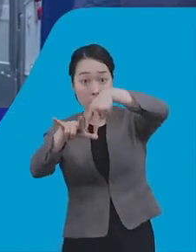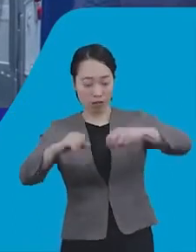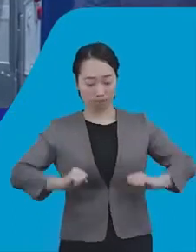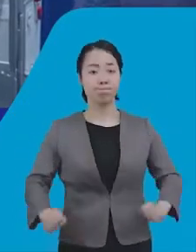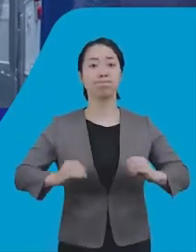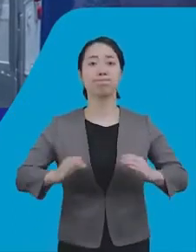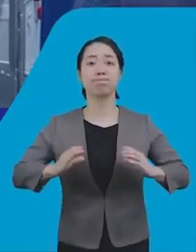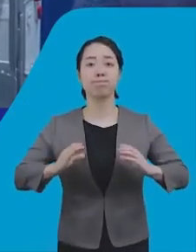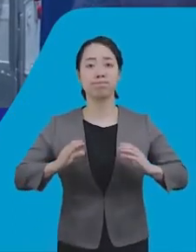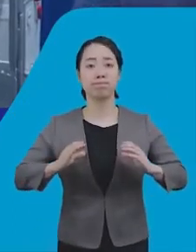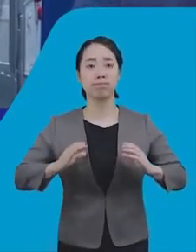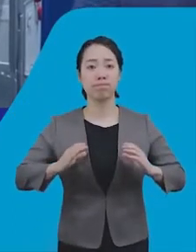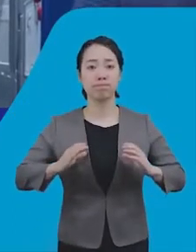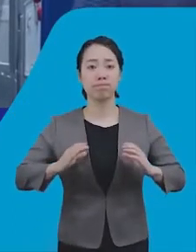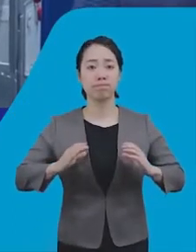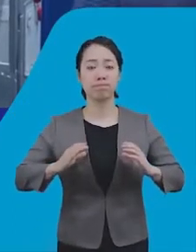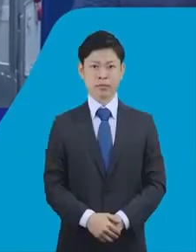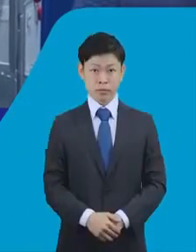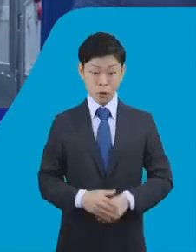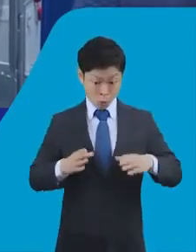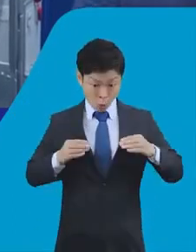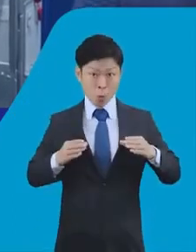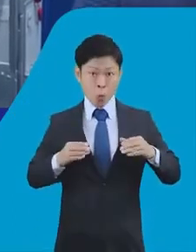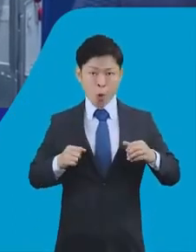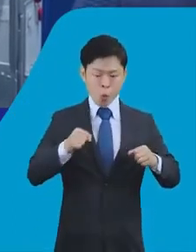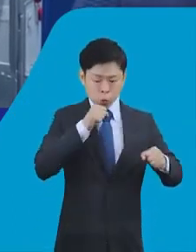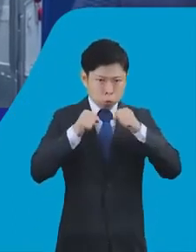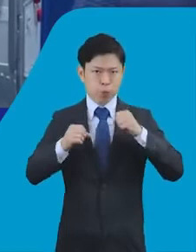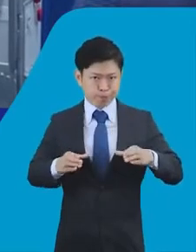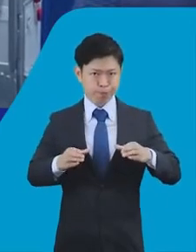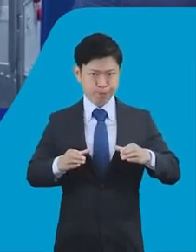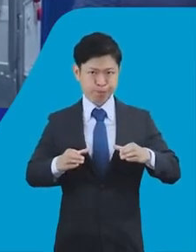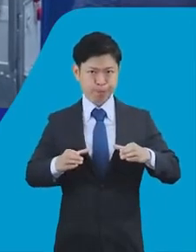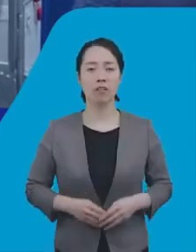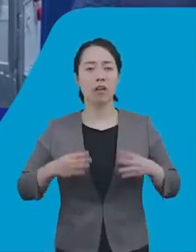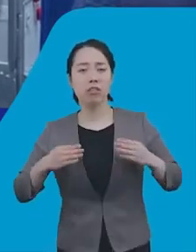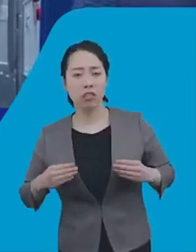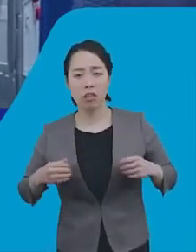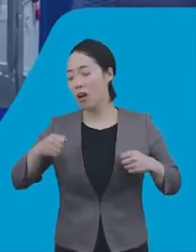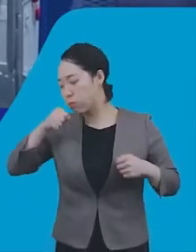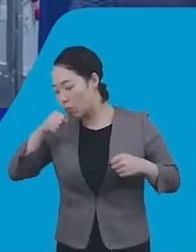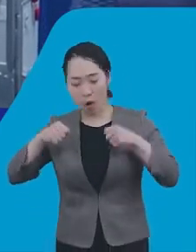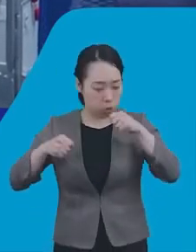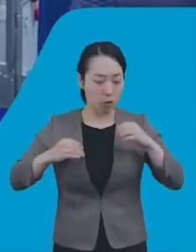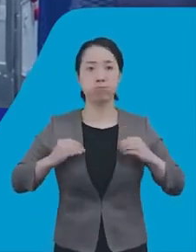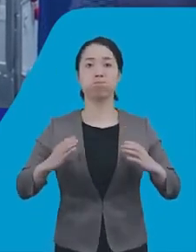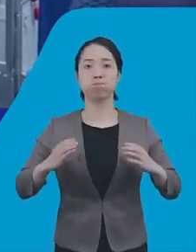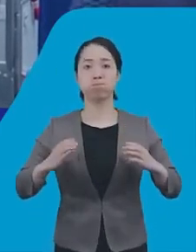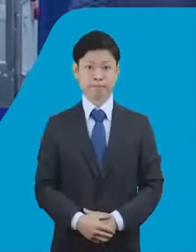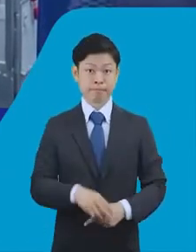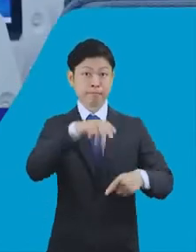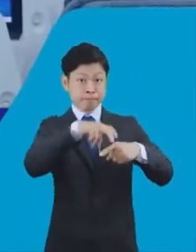door or on the wing by pulling the red tabs down. 膨らみが足りない場合は両側のゴム管を吹きます。 If you need more air, blow into